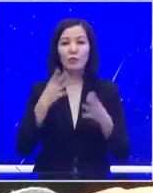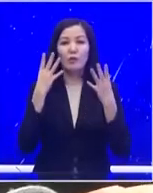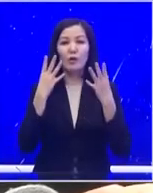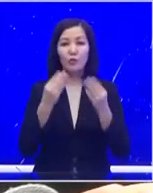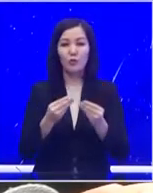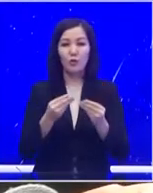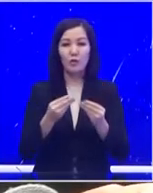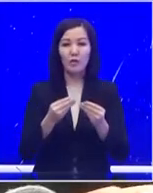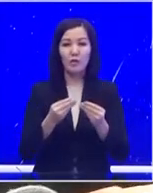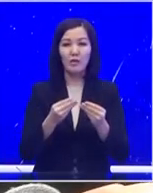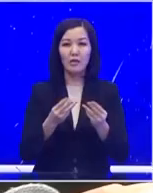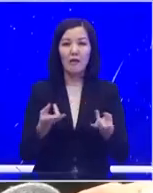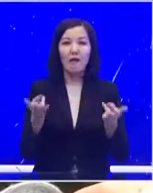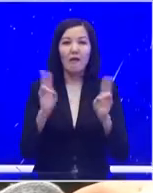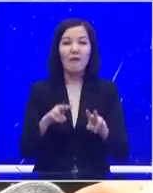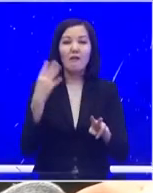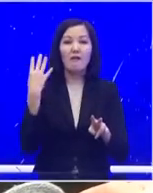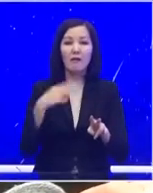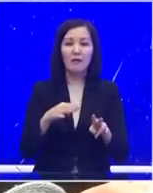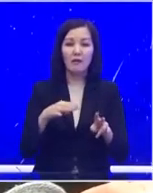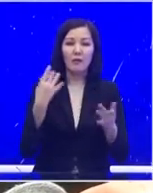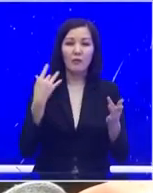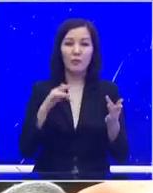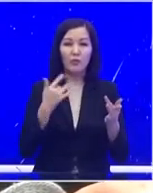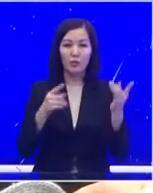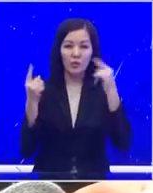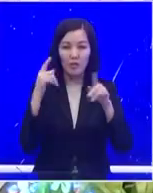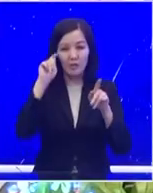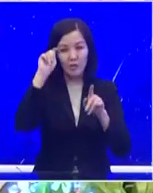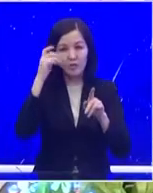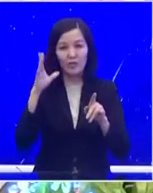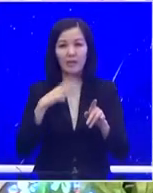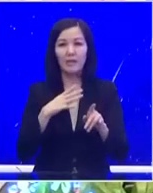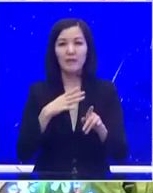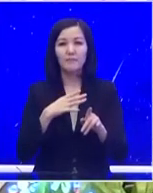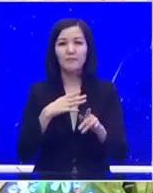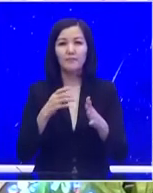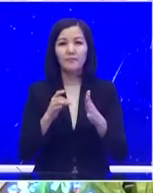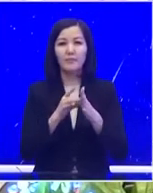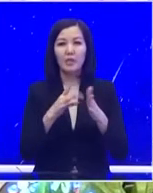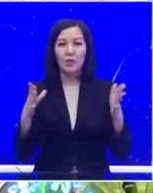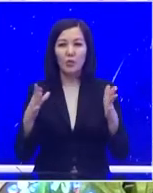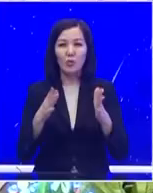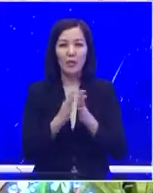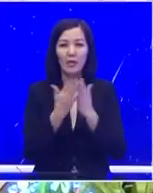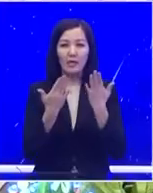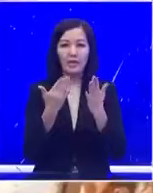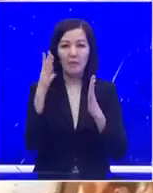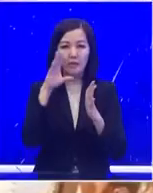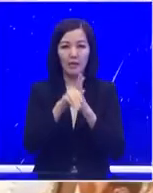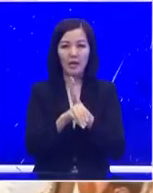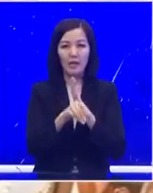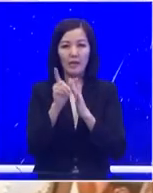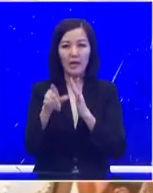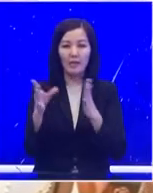ішінде қалған 40 күйді шығармаларды жаттадық. Гиннес рекордтар кітабының мақсаты адамзаттың тарихы